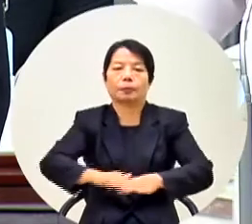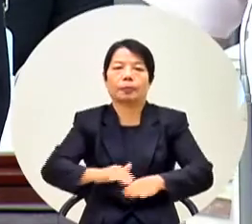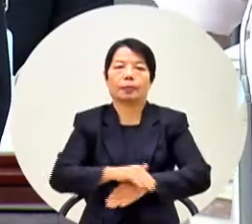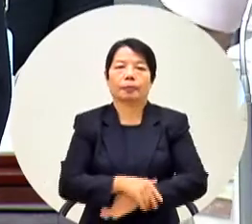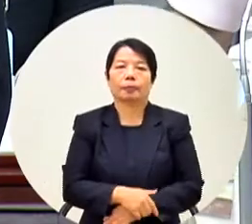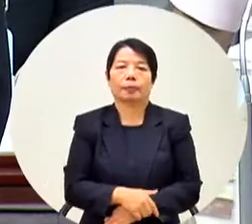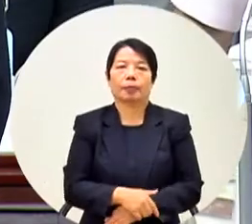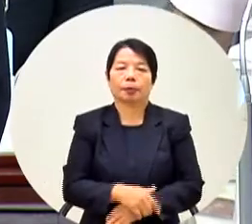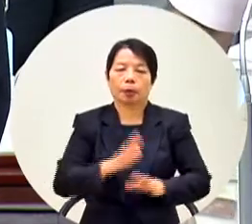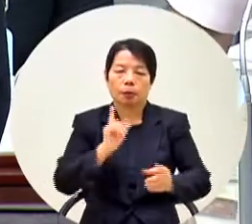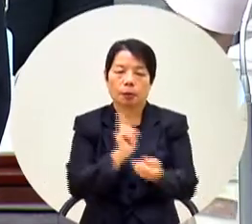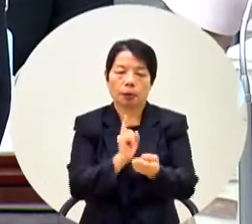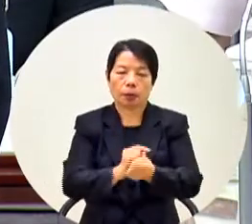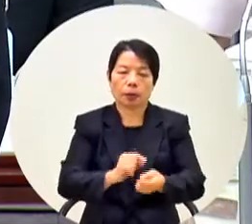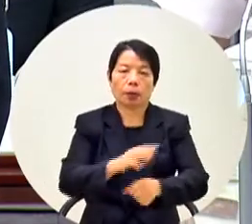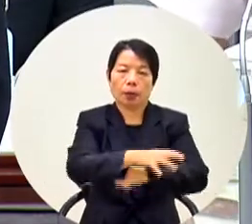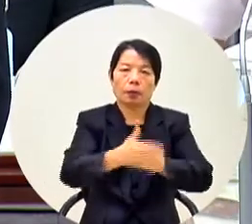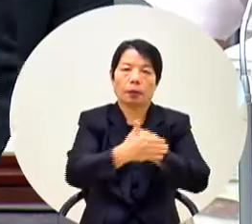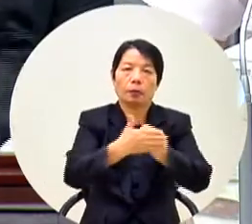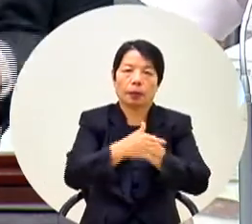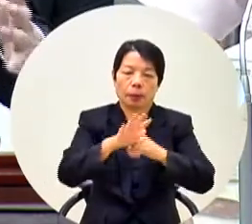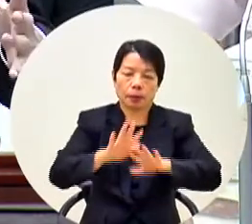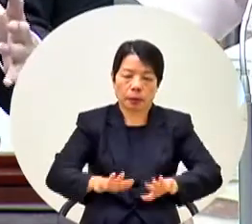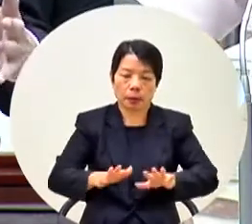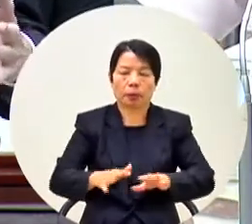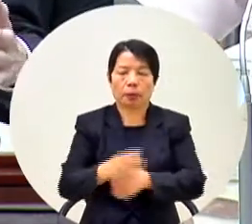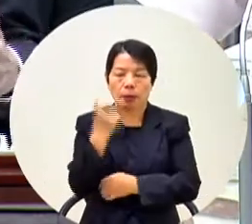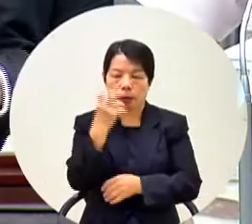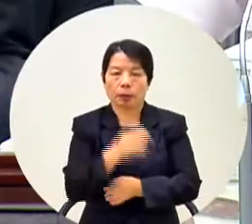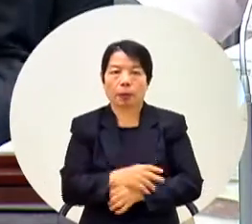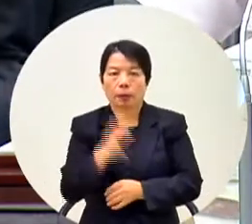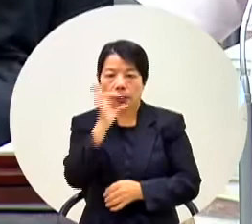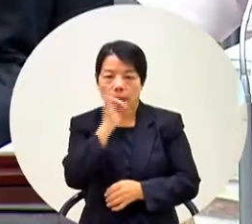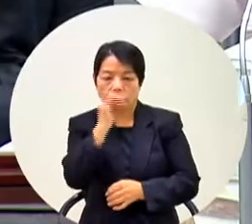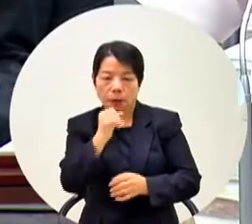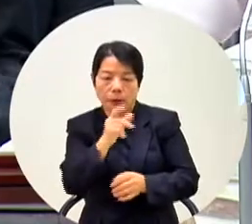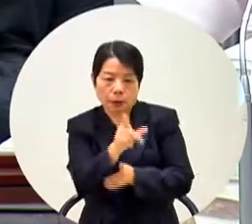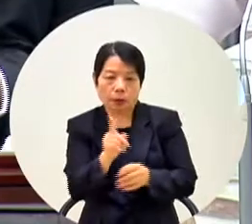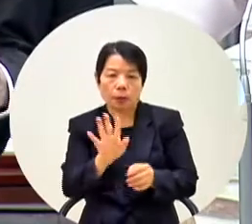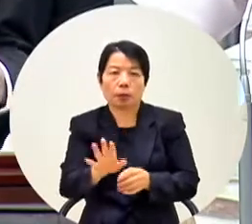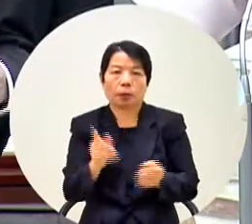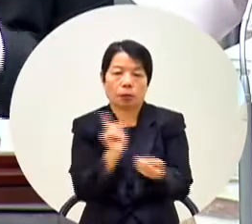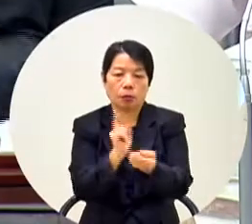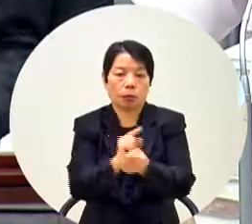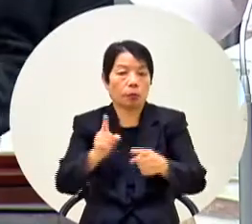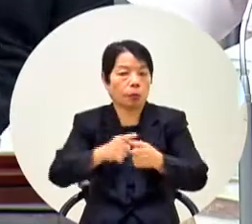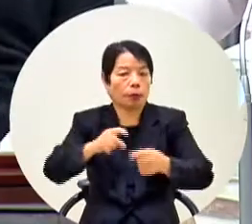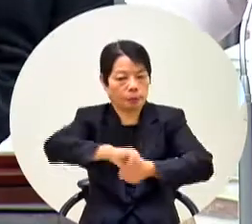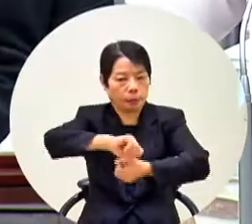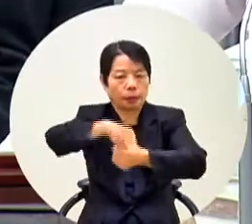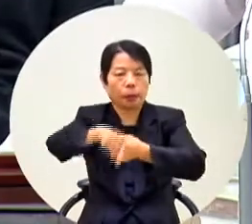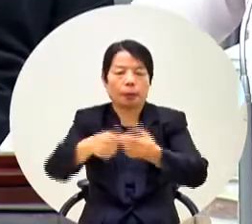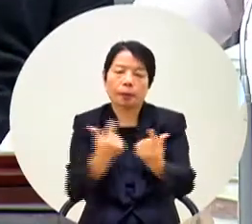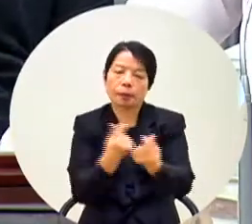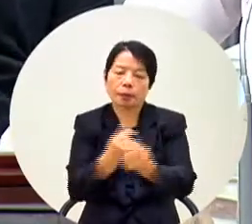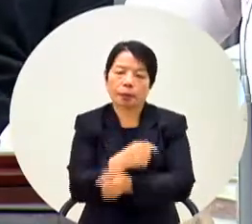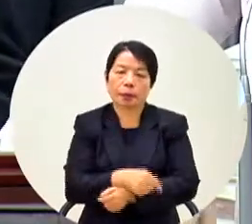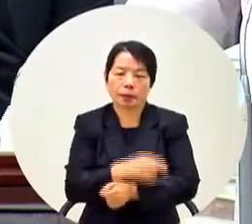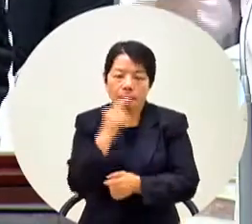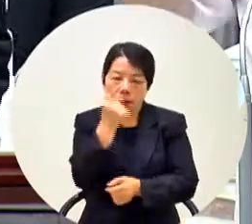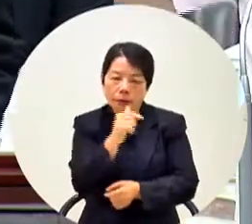咱进环保局一个环境稽查科啦，吼、哦，啊，我来扩编这个人力吼、哦，大概伊的功能就是类似特征队的功能啦，好